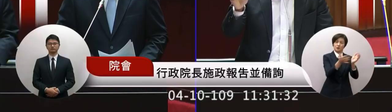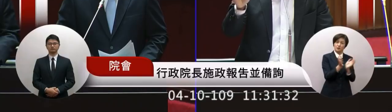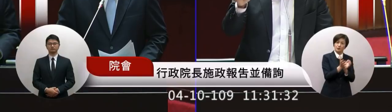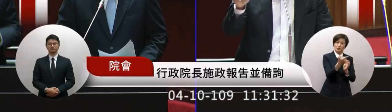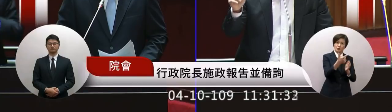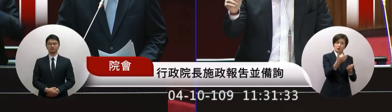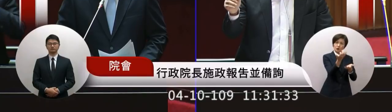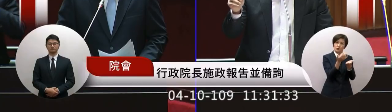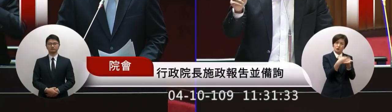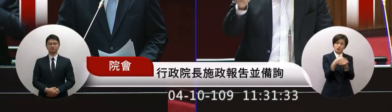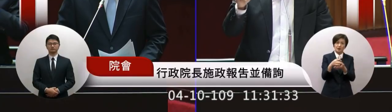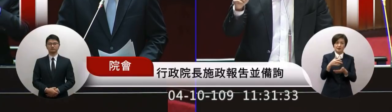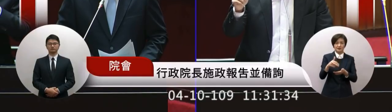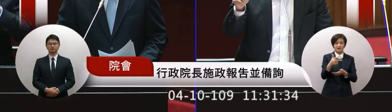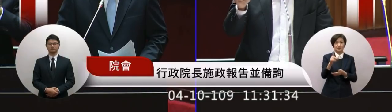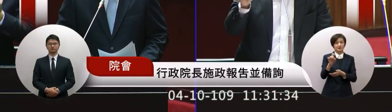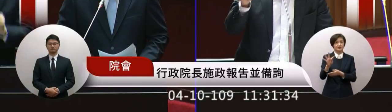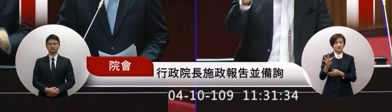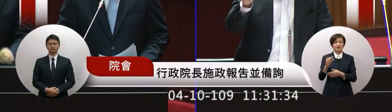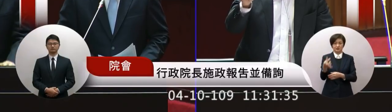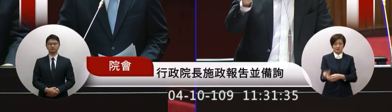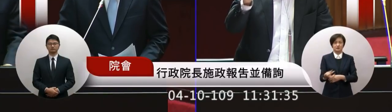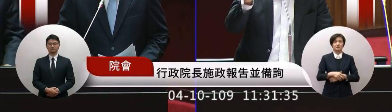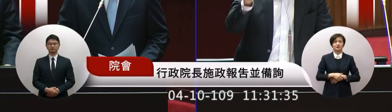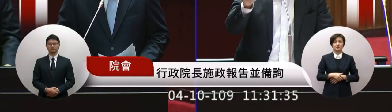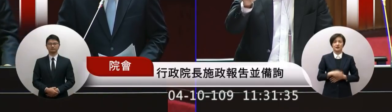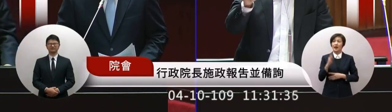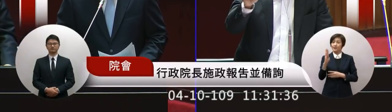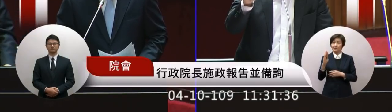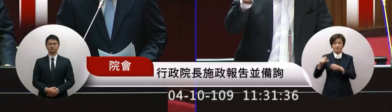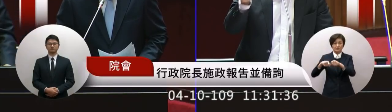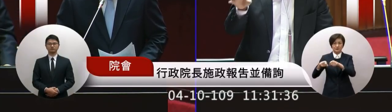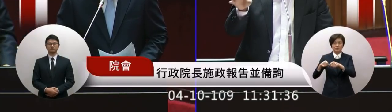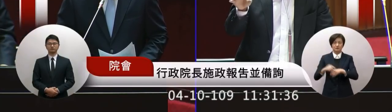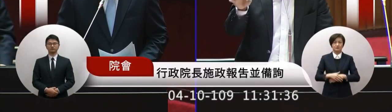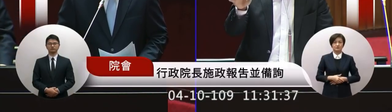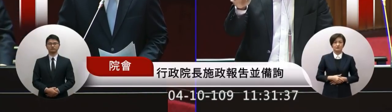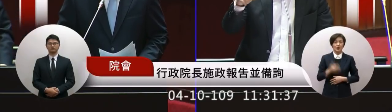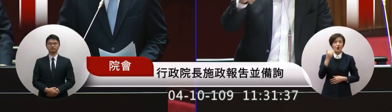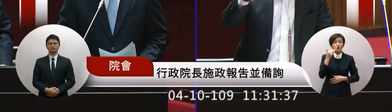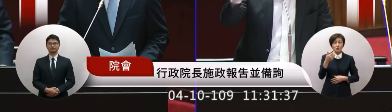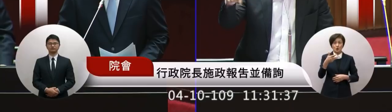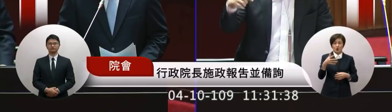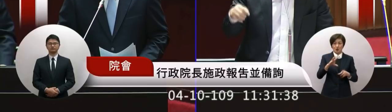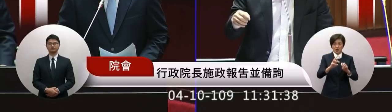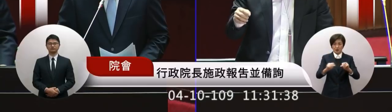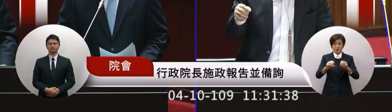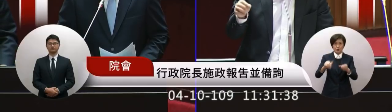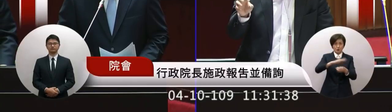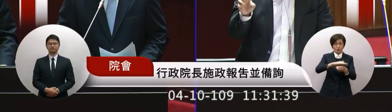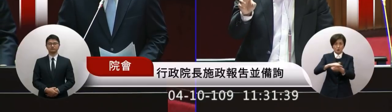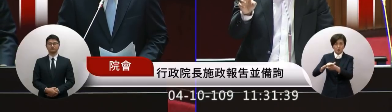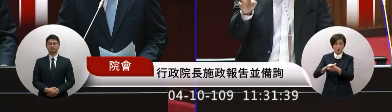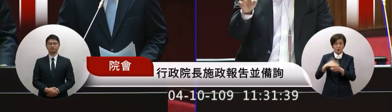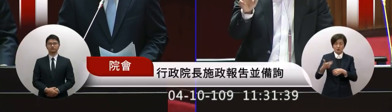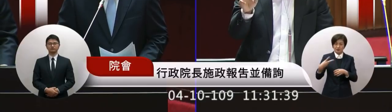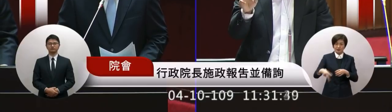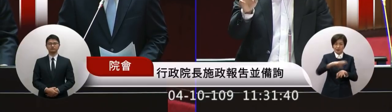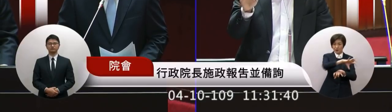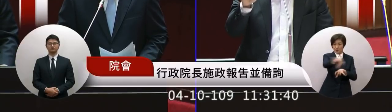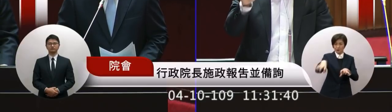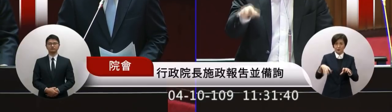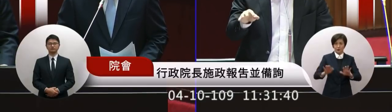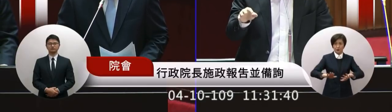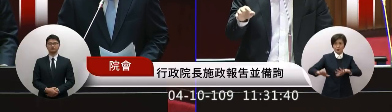预算是714亿的米案呐。那 A 即个方案，咱如果用土地的话，加上周边开发的效益，差不多是会当